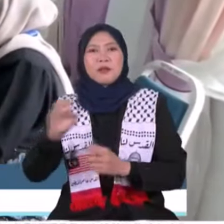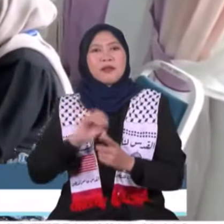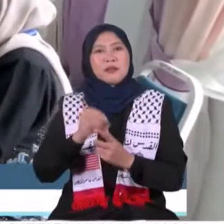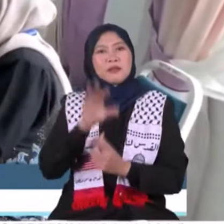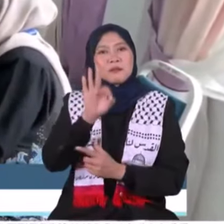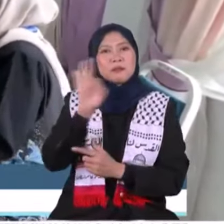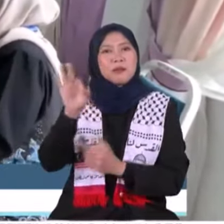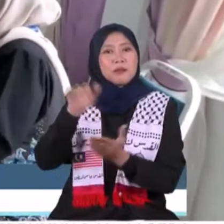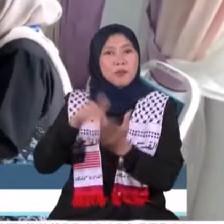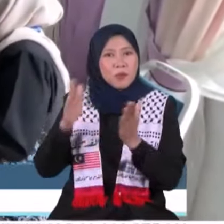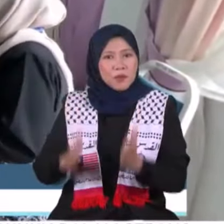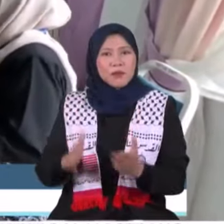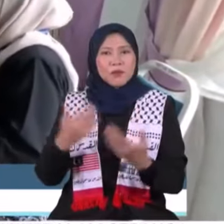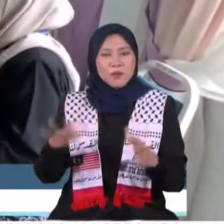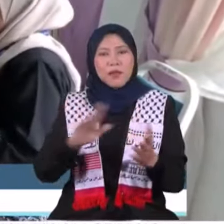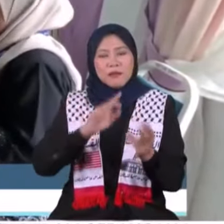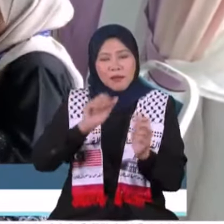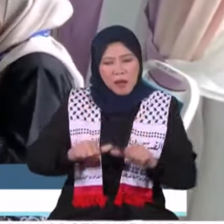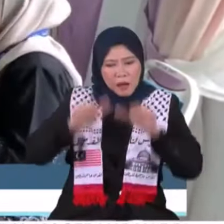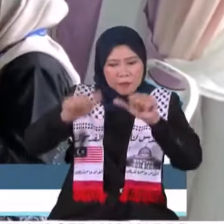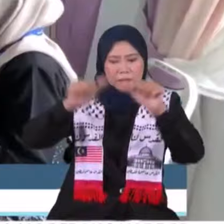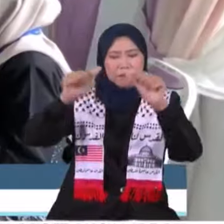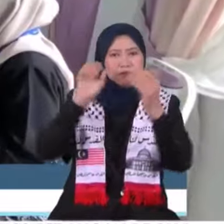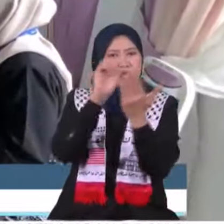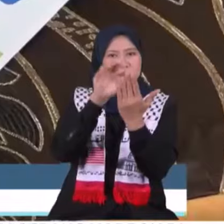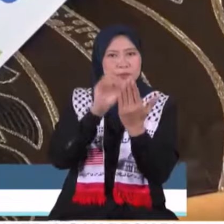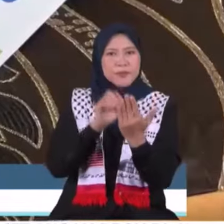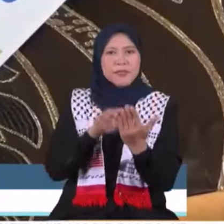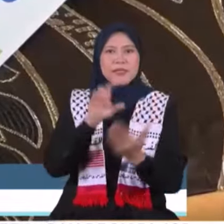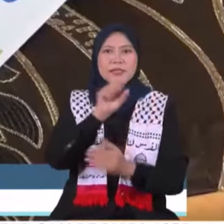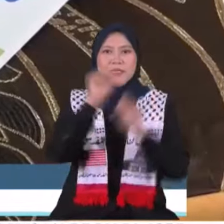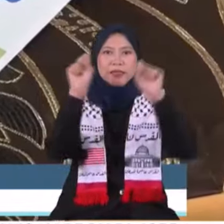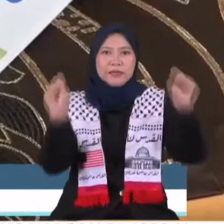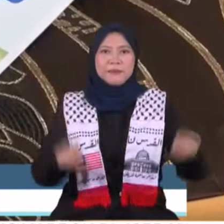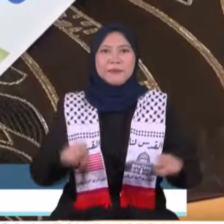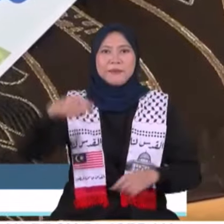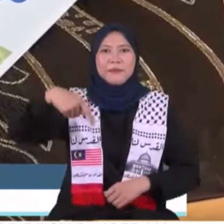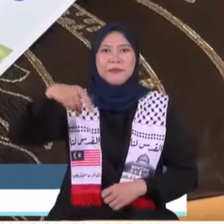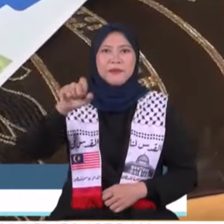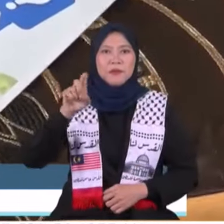99,000 penduduk sudah mengemaskini profil mereka menerusi sistem